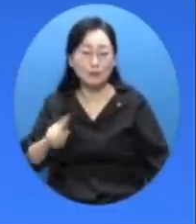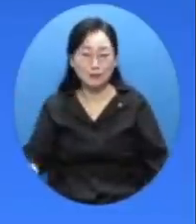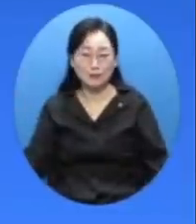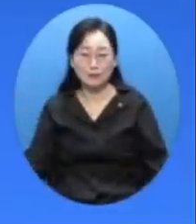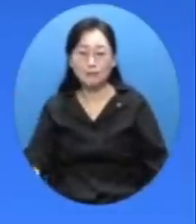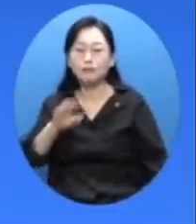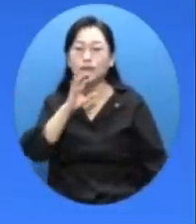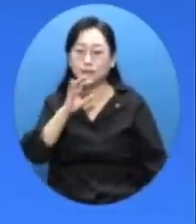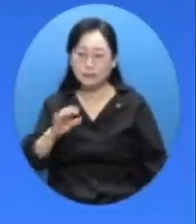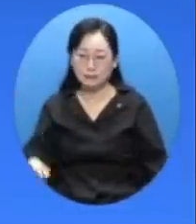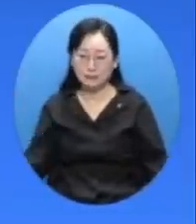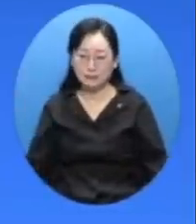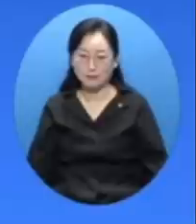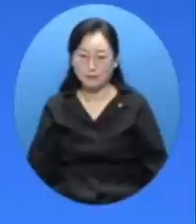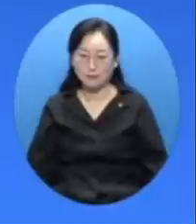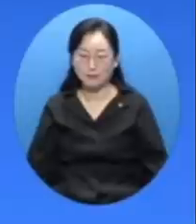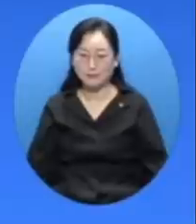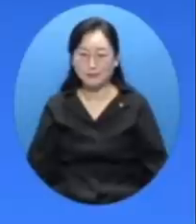그때 우리가